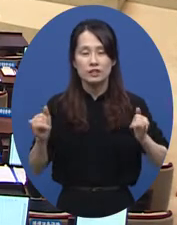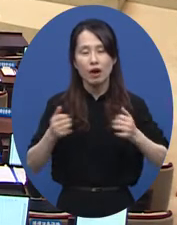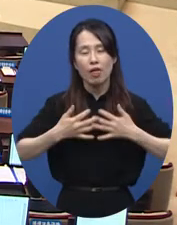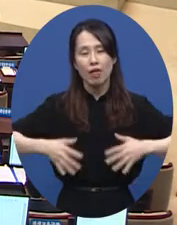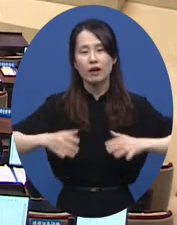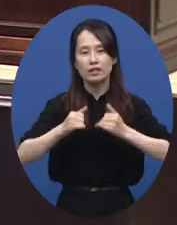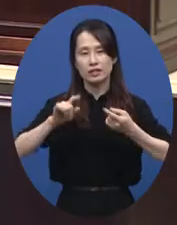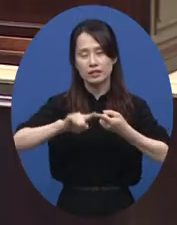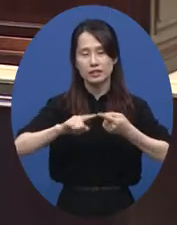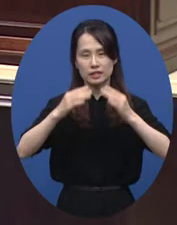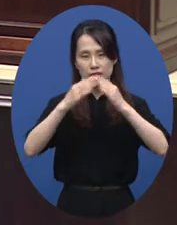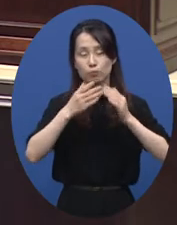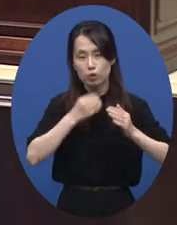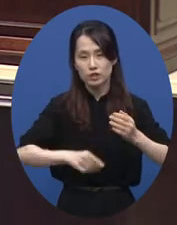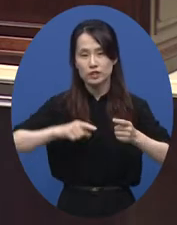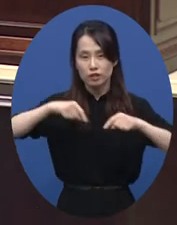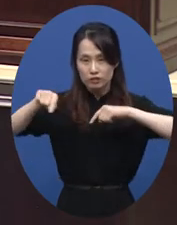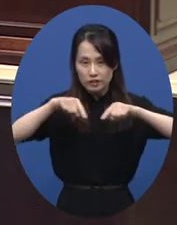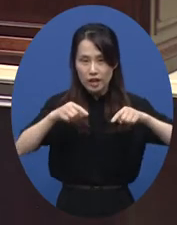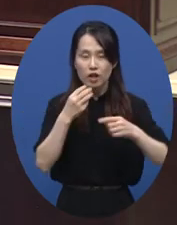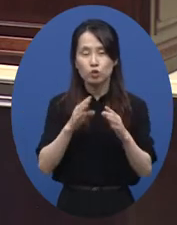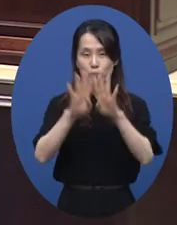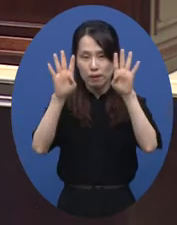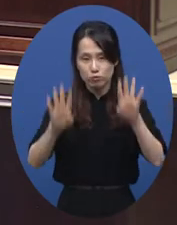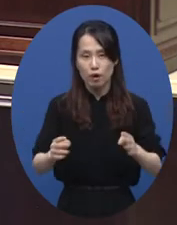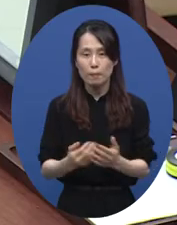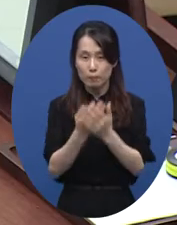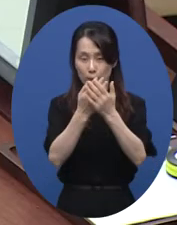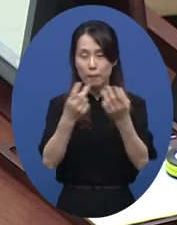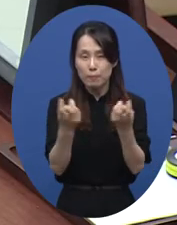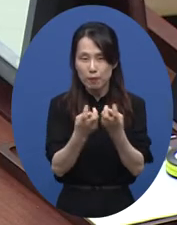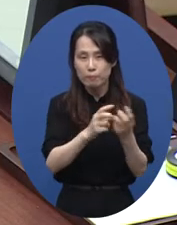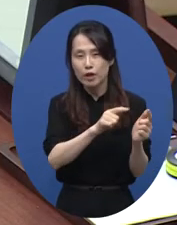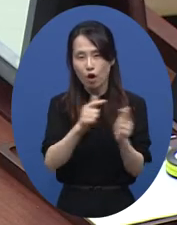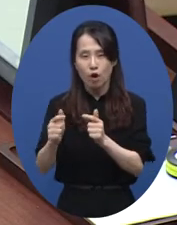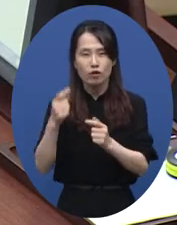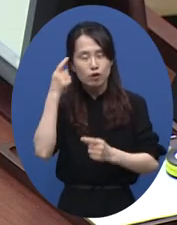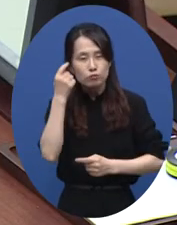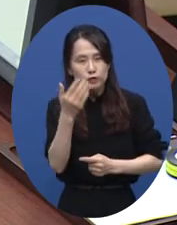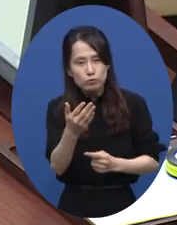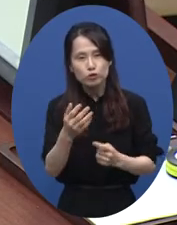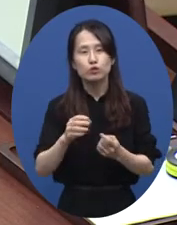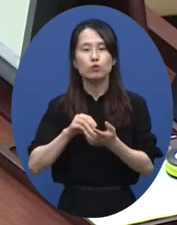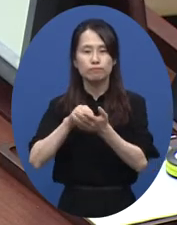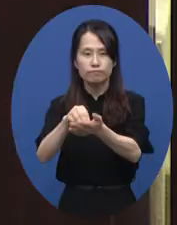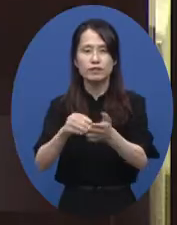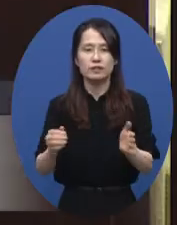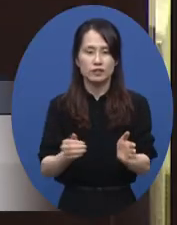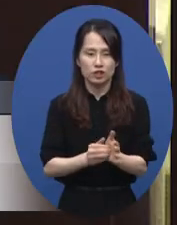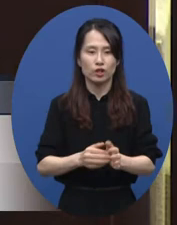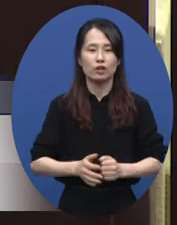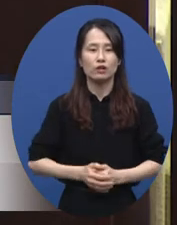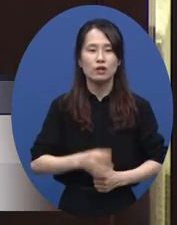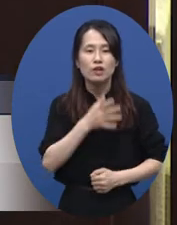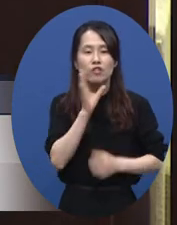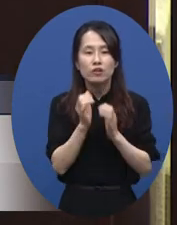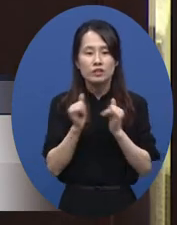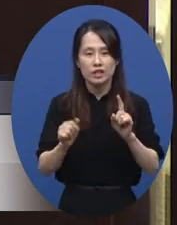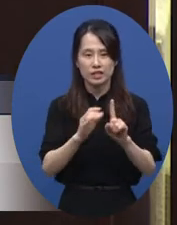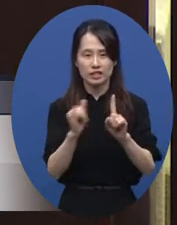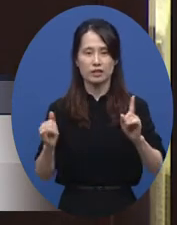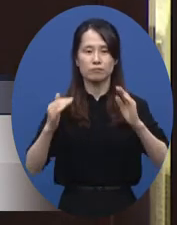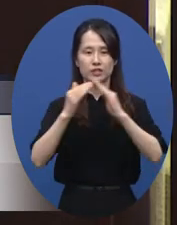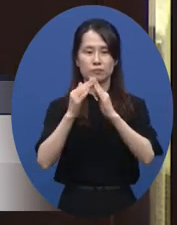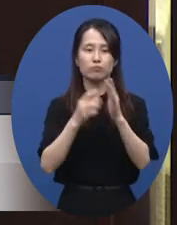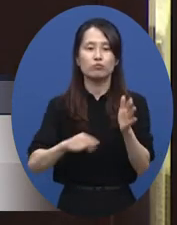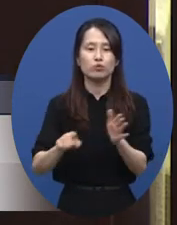취약계층을 위한 주거 복지 정책과 경기도박물관 활성화 대책 등 여러 의견도 제시되었습니다 고령 1인 가구를